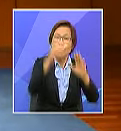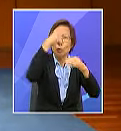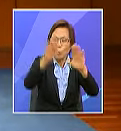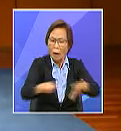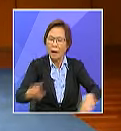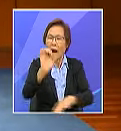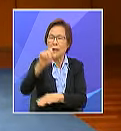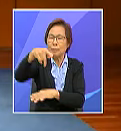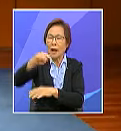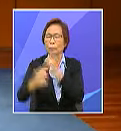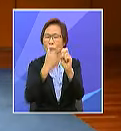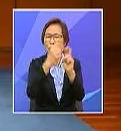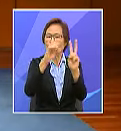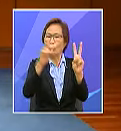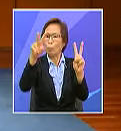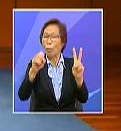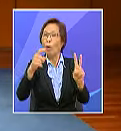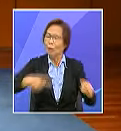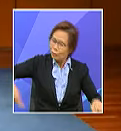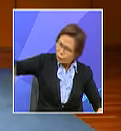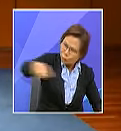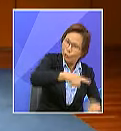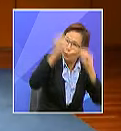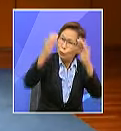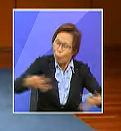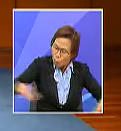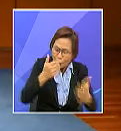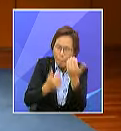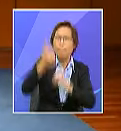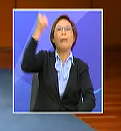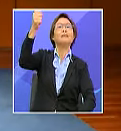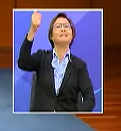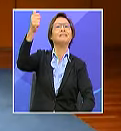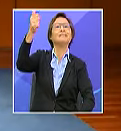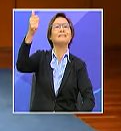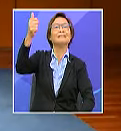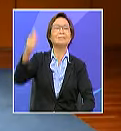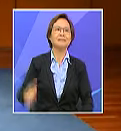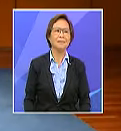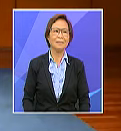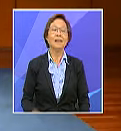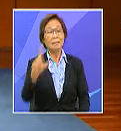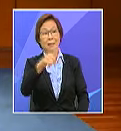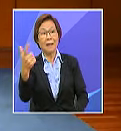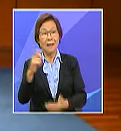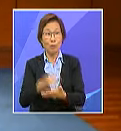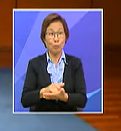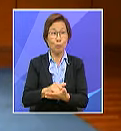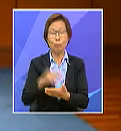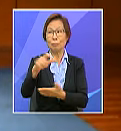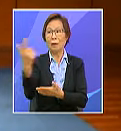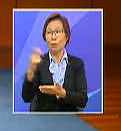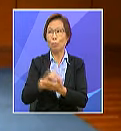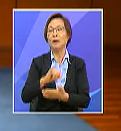SPM 2020 sedang sekali telah melakukan yang terbaik Hai selain dapat itu